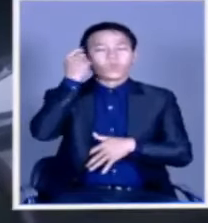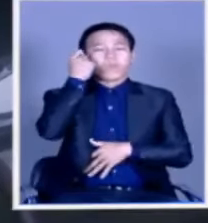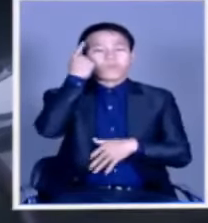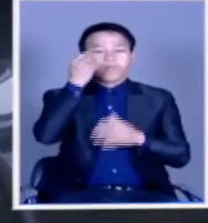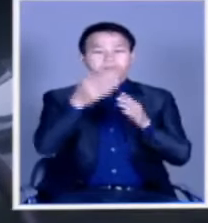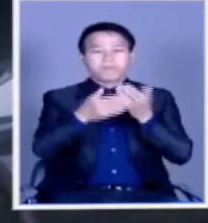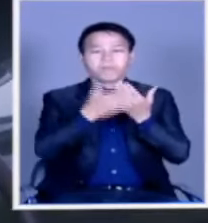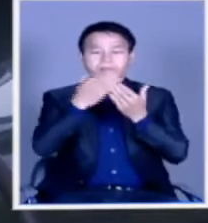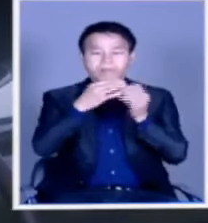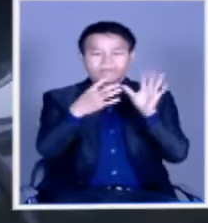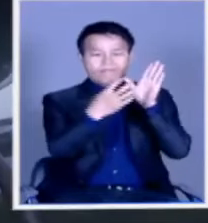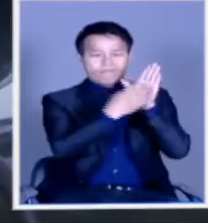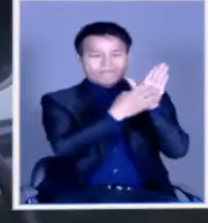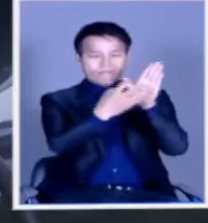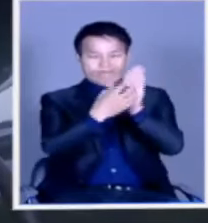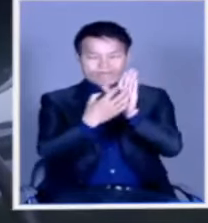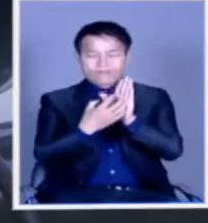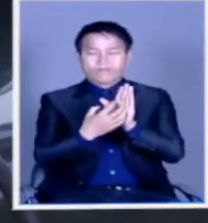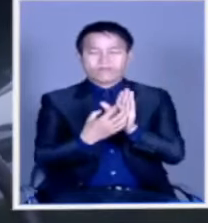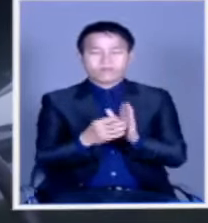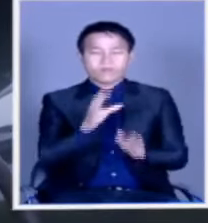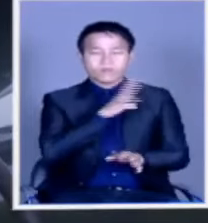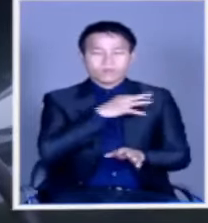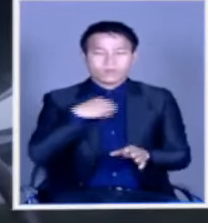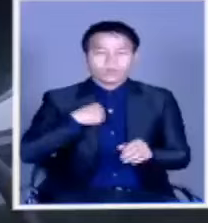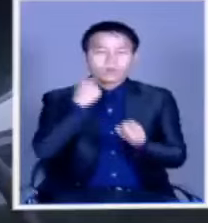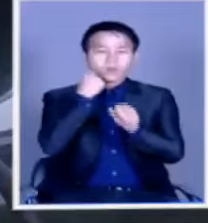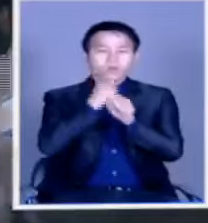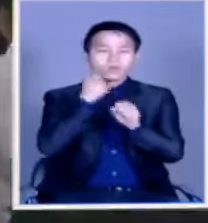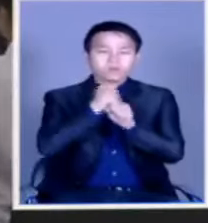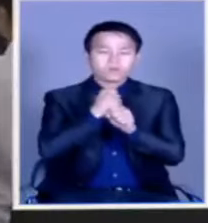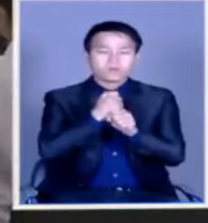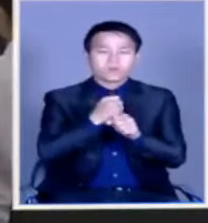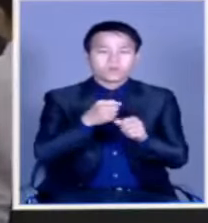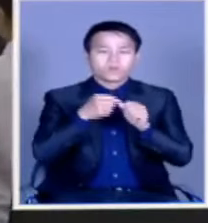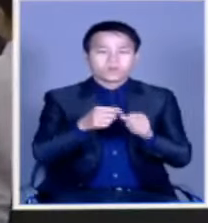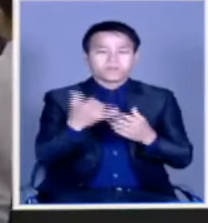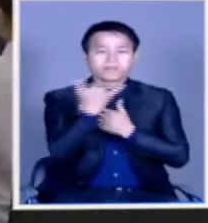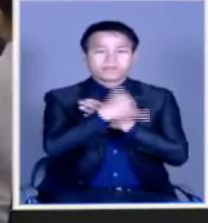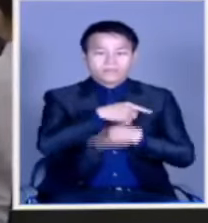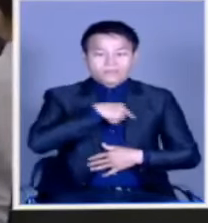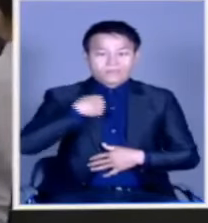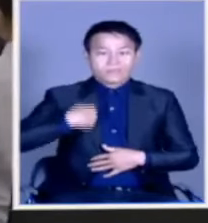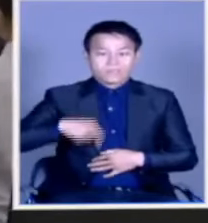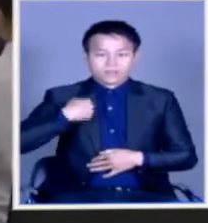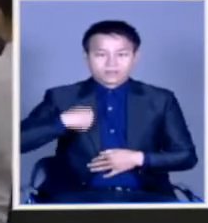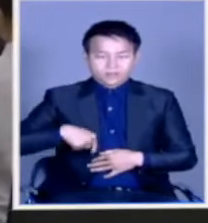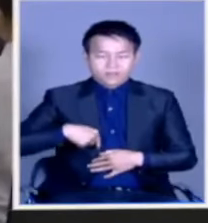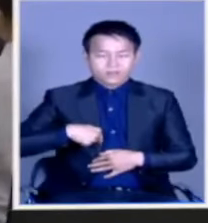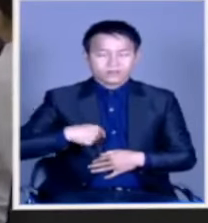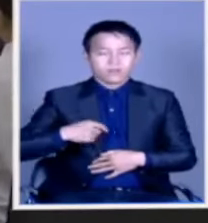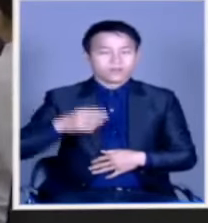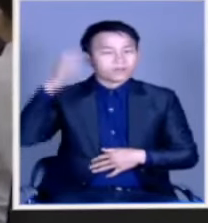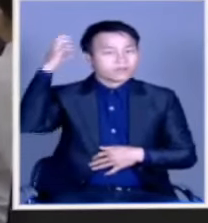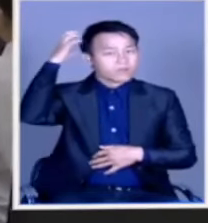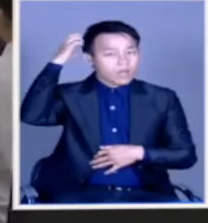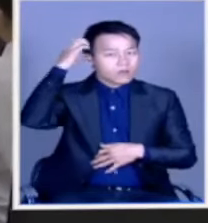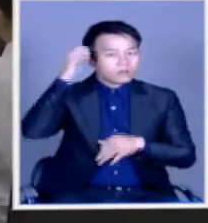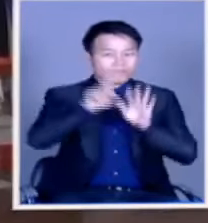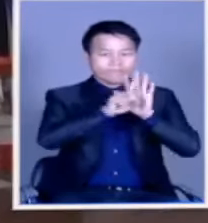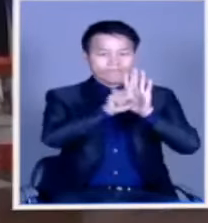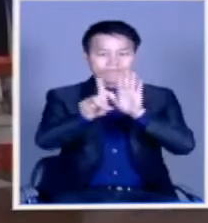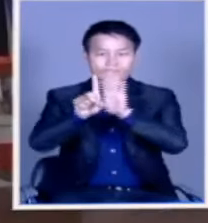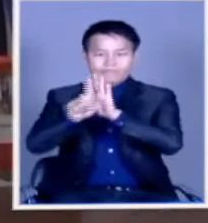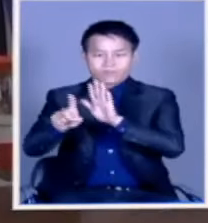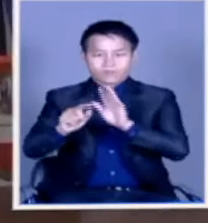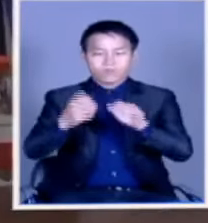ามและเฮ็ดเวียกอยู่เขตปกของตนเองซนเผาจ้วงกวงซีประเทศจีนคณะผู้แทนลาวที่นำโดยท่านหัวหน้